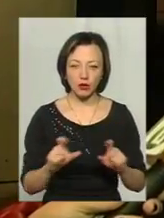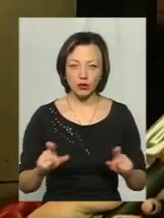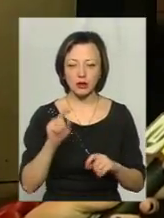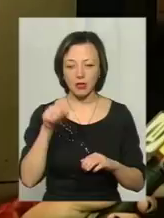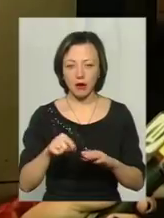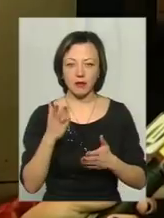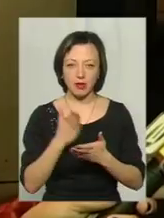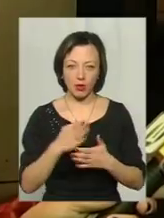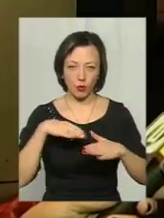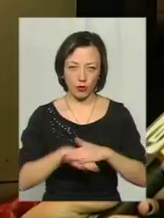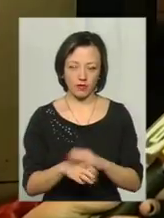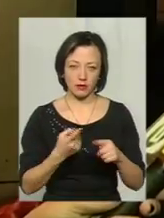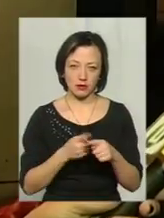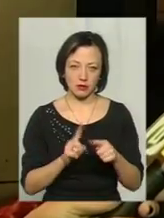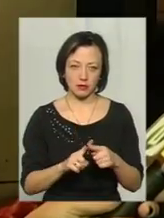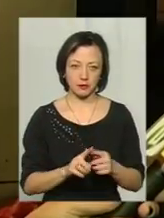там є ця